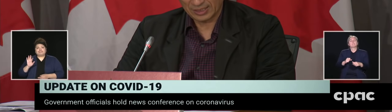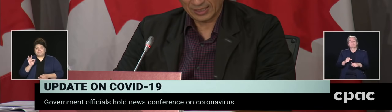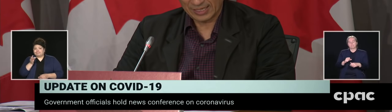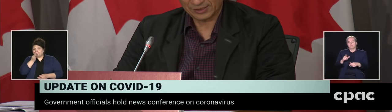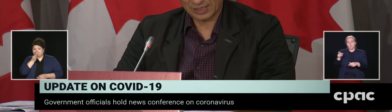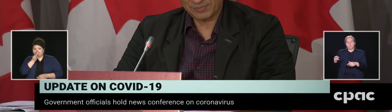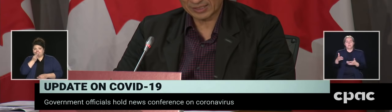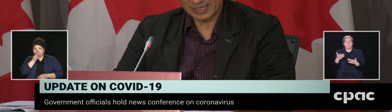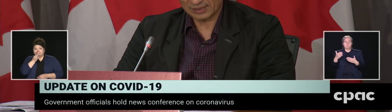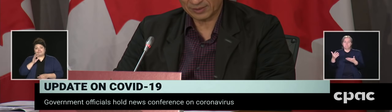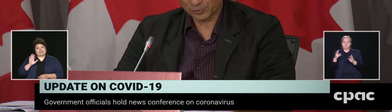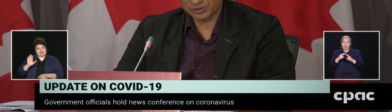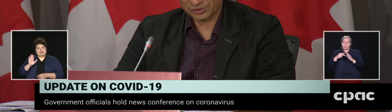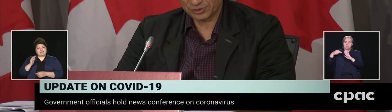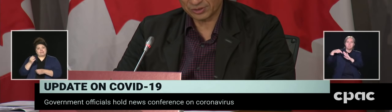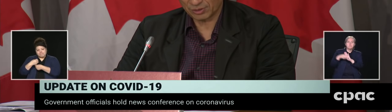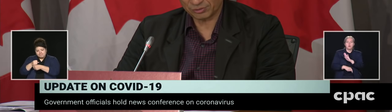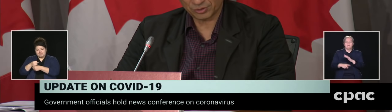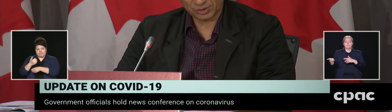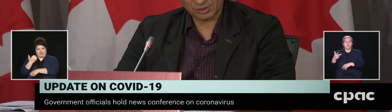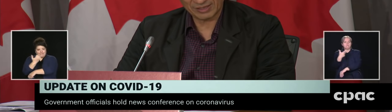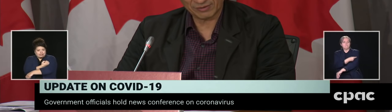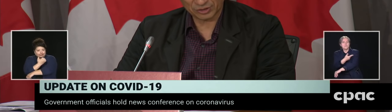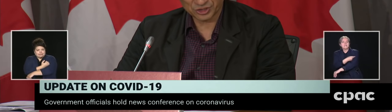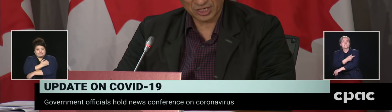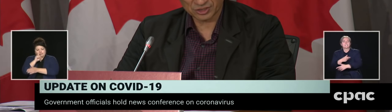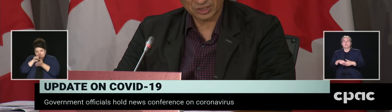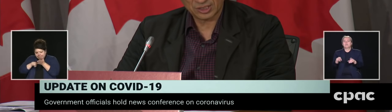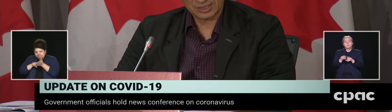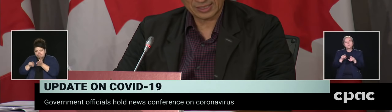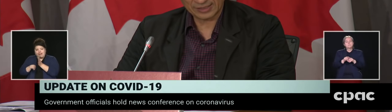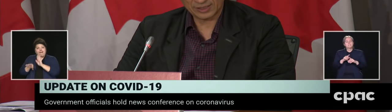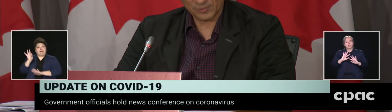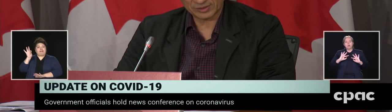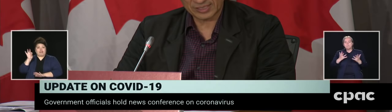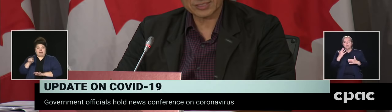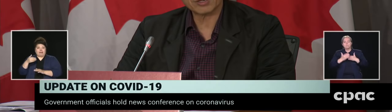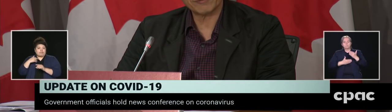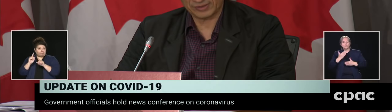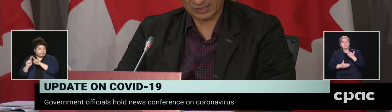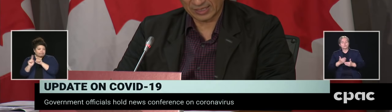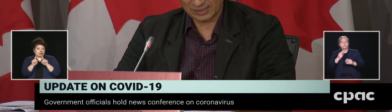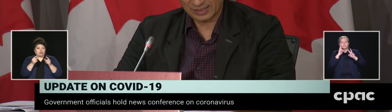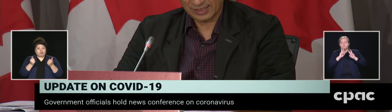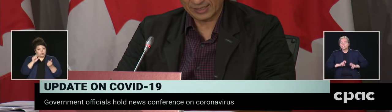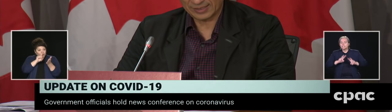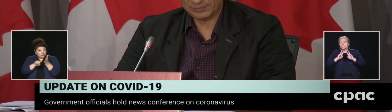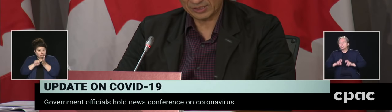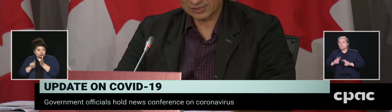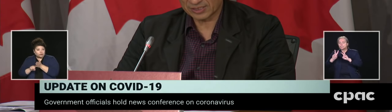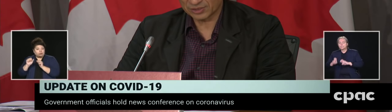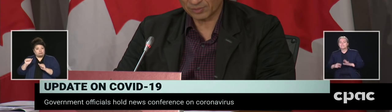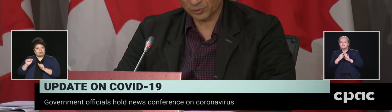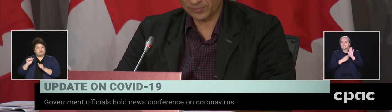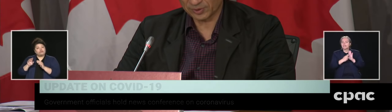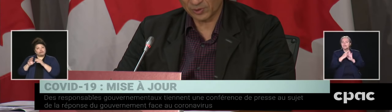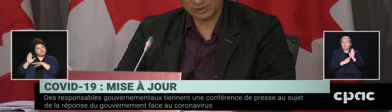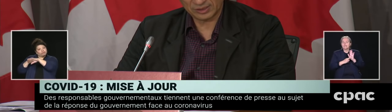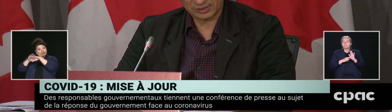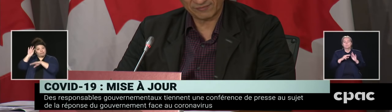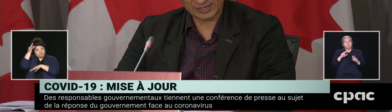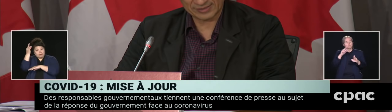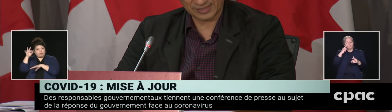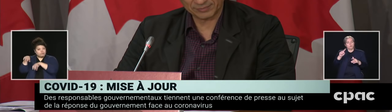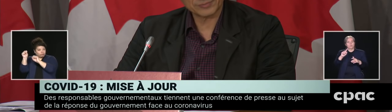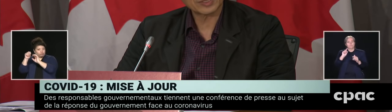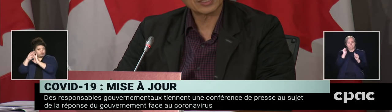vaccinologie et de la myriade des processus entourant la recherche, la réglementation fédérale et l'administration proprement